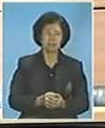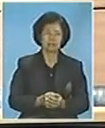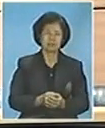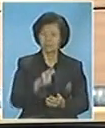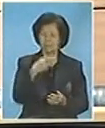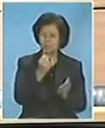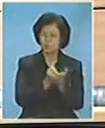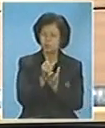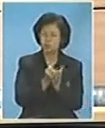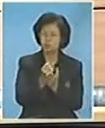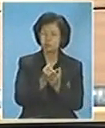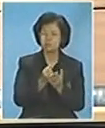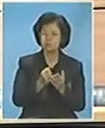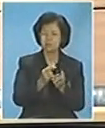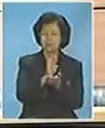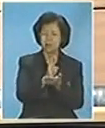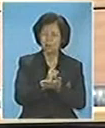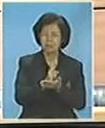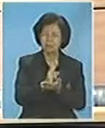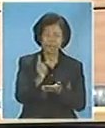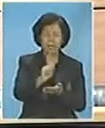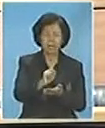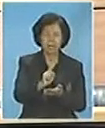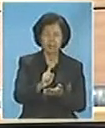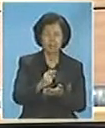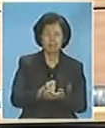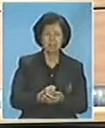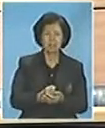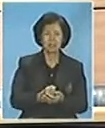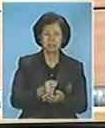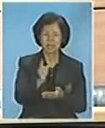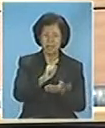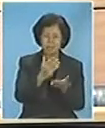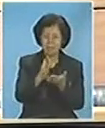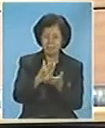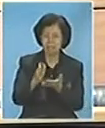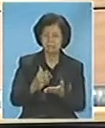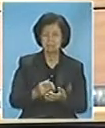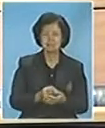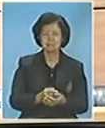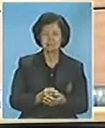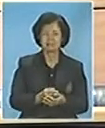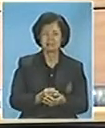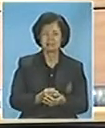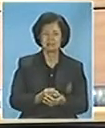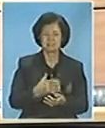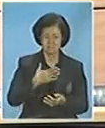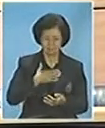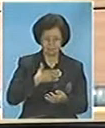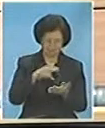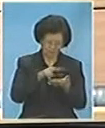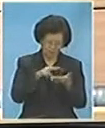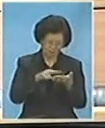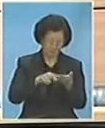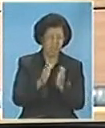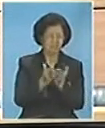ใครถูกรางวัลนั้นไหนอะไหนอะแบ่งผมอ่านหนังสือพิมพ์แล้วผม